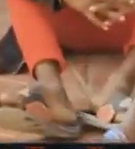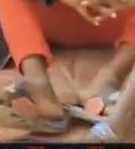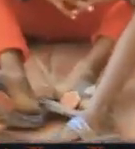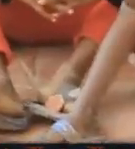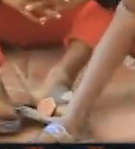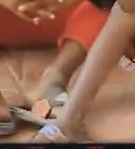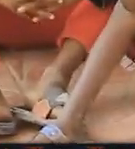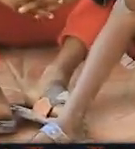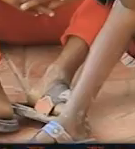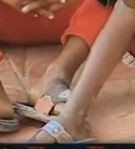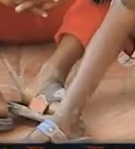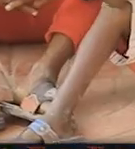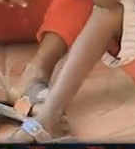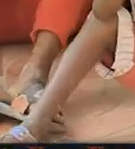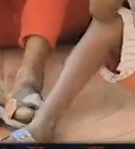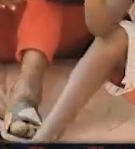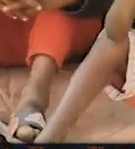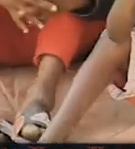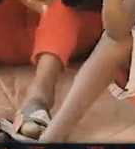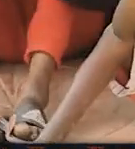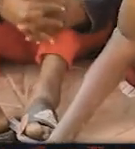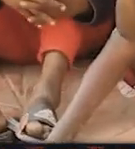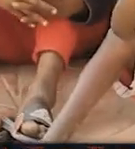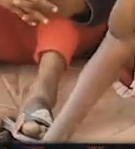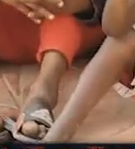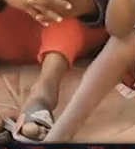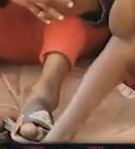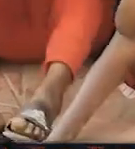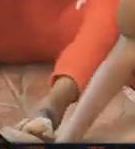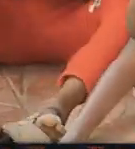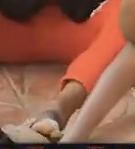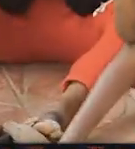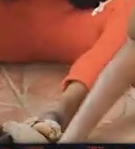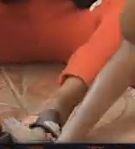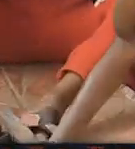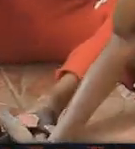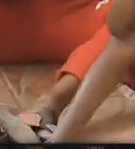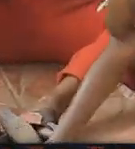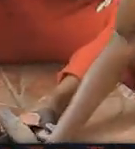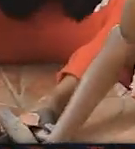Hamel male wardo mikhayel